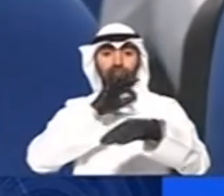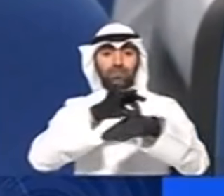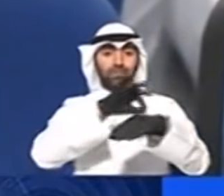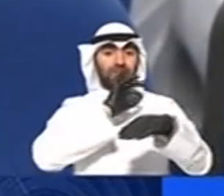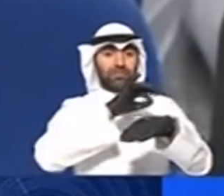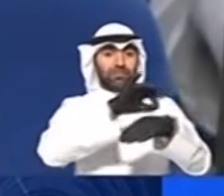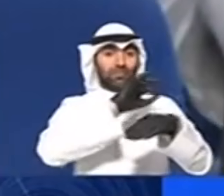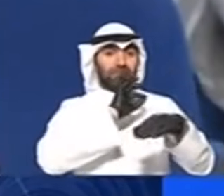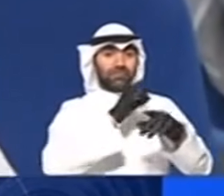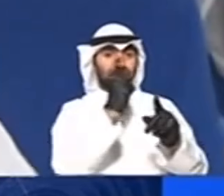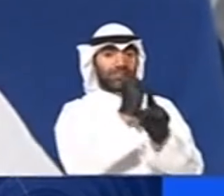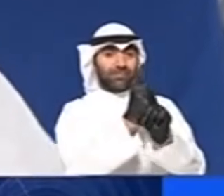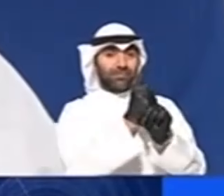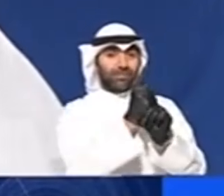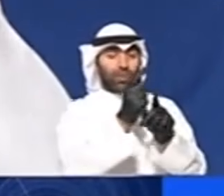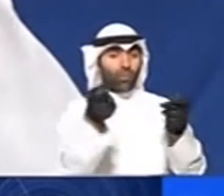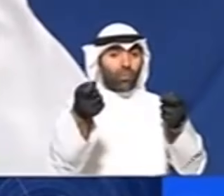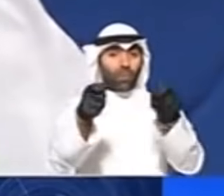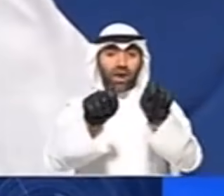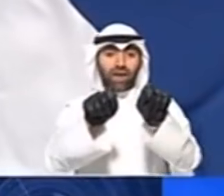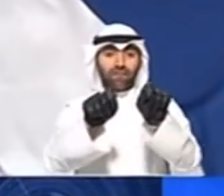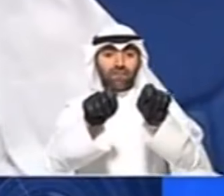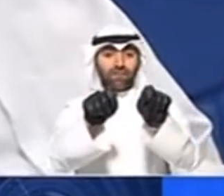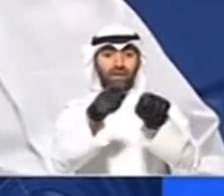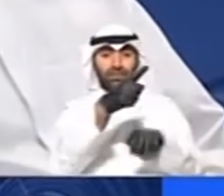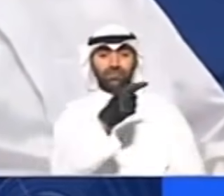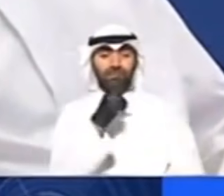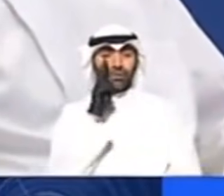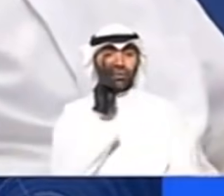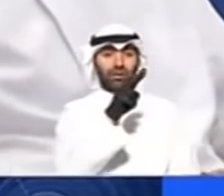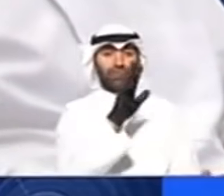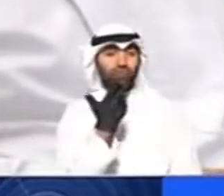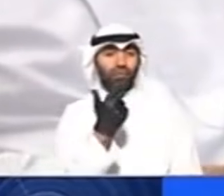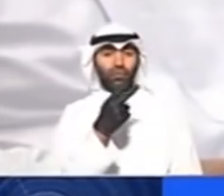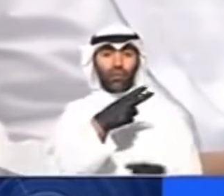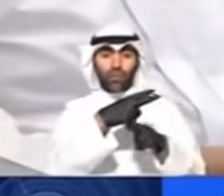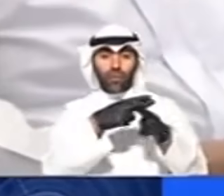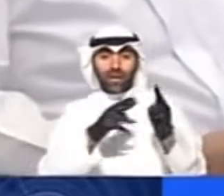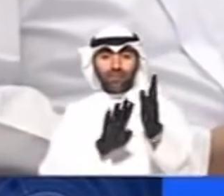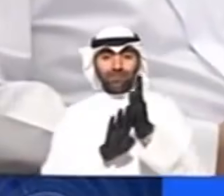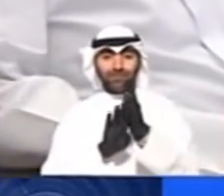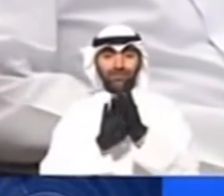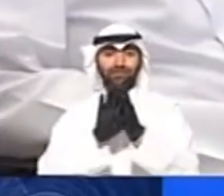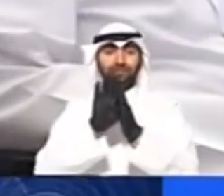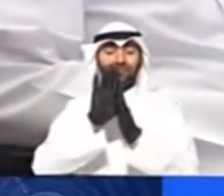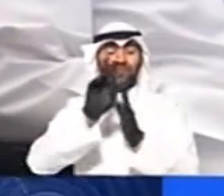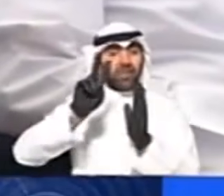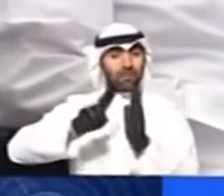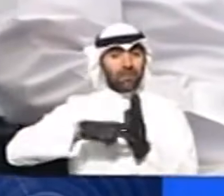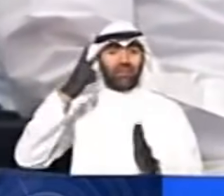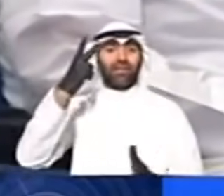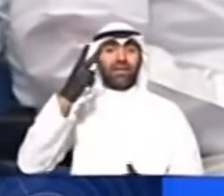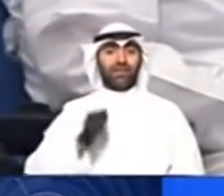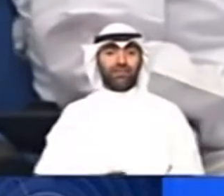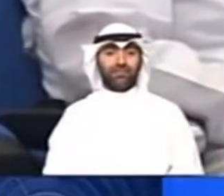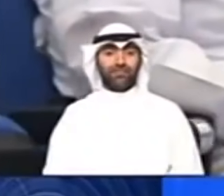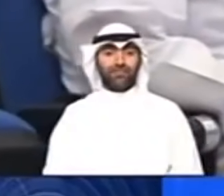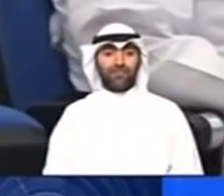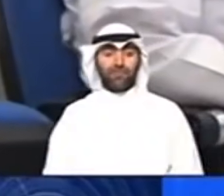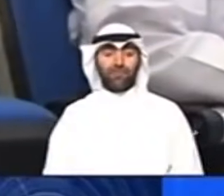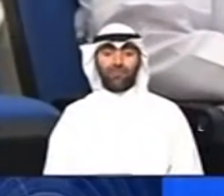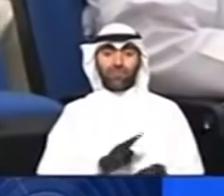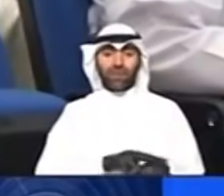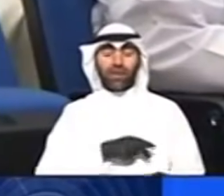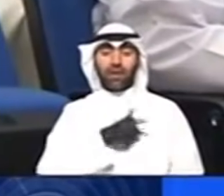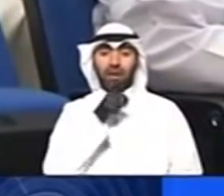أداة فاعلة تمكن البلاد من العودة التدريجية للحياة الطبيعية بطريقة آمنة. وأشار المسؤولون إلى